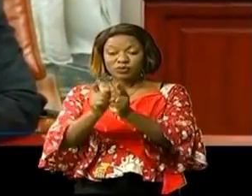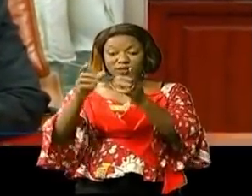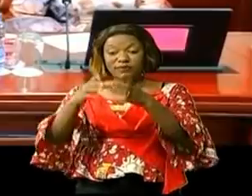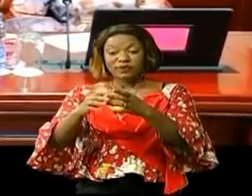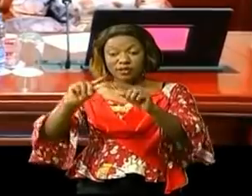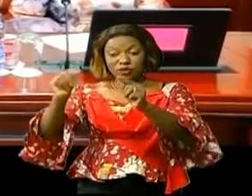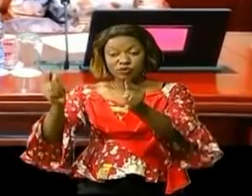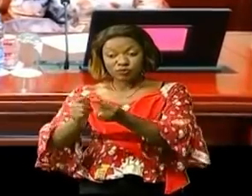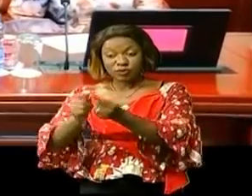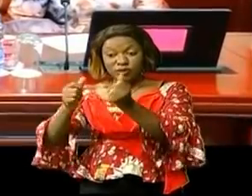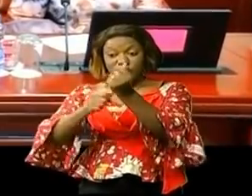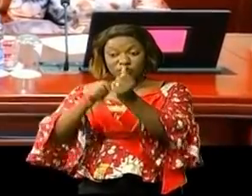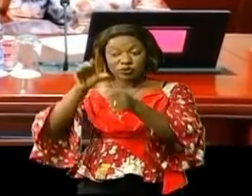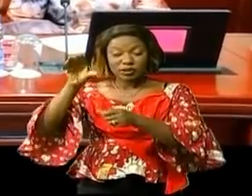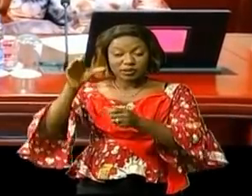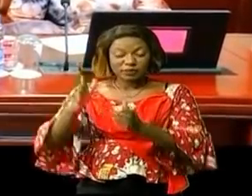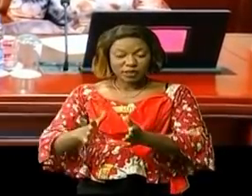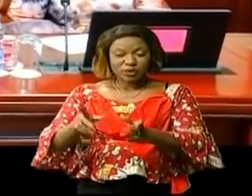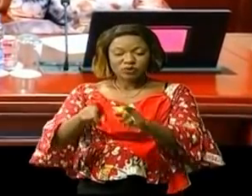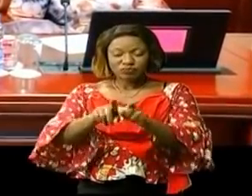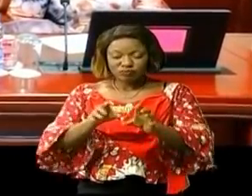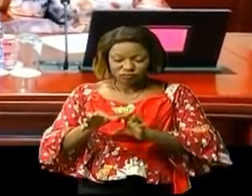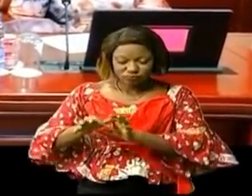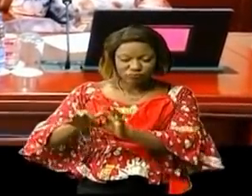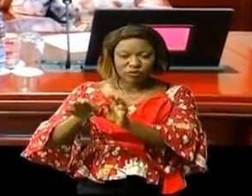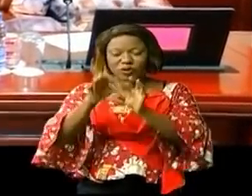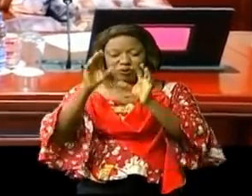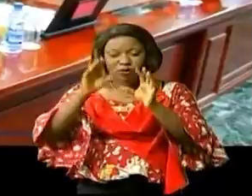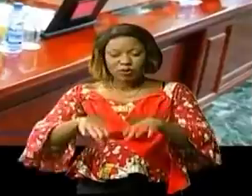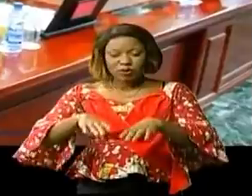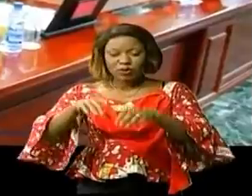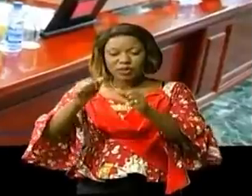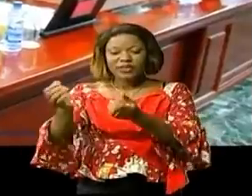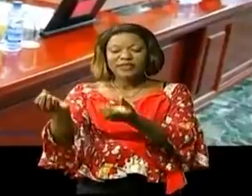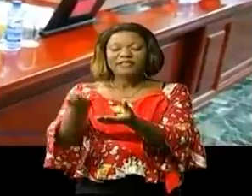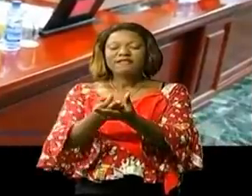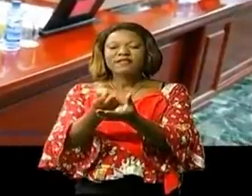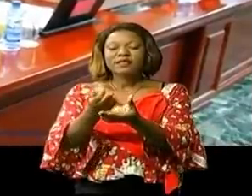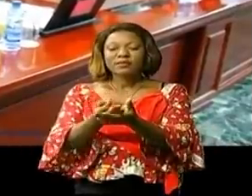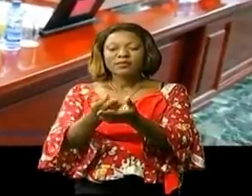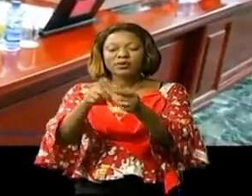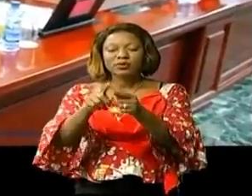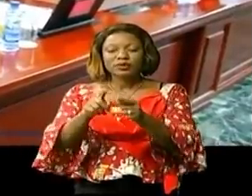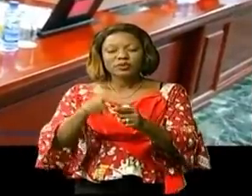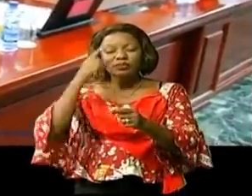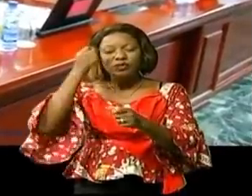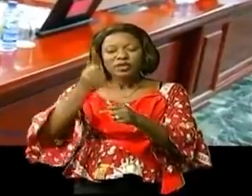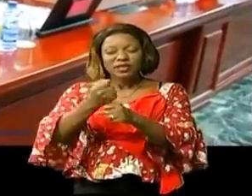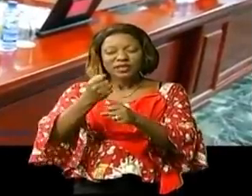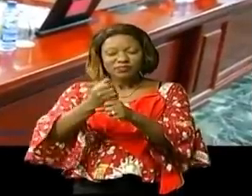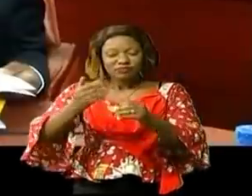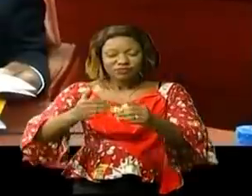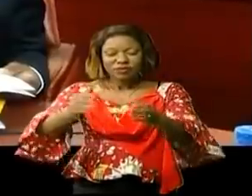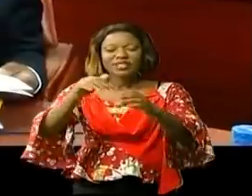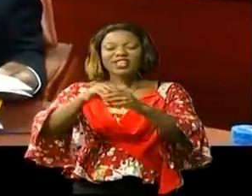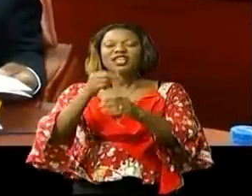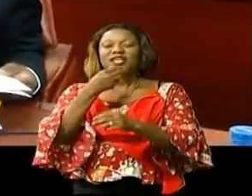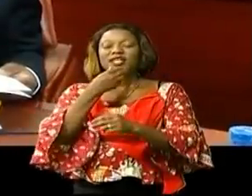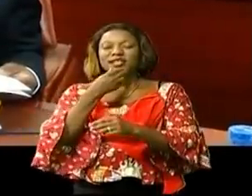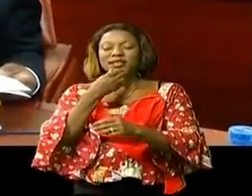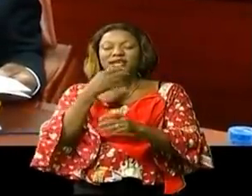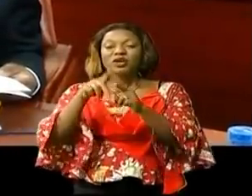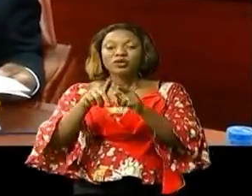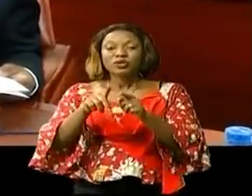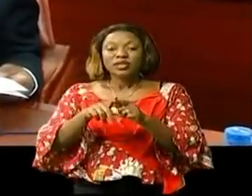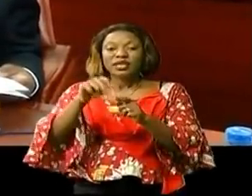laquelle son institution est en négociation pour obtenir des financements afin de réaliser de grands travaux dans le Kasaï. Selon le FPI,